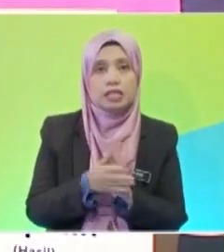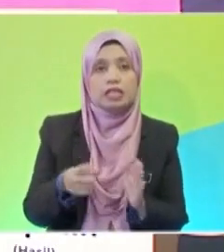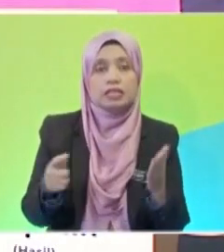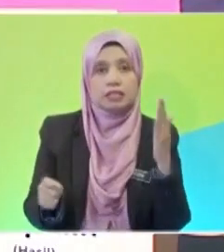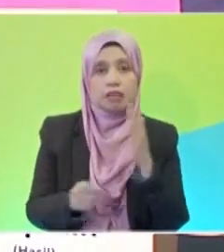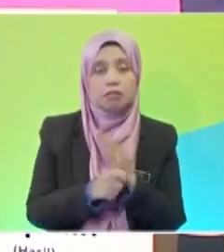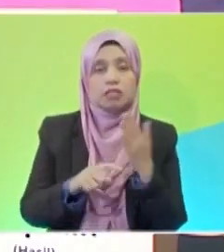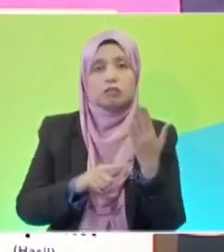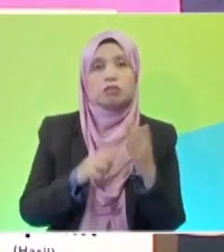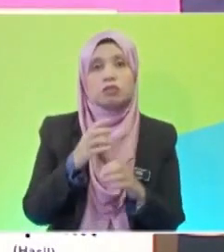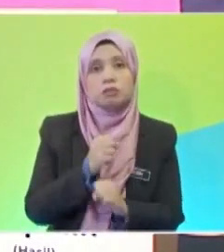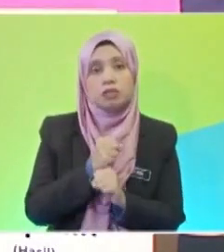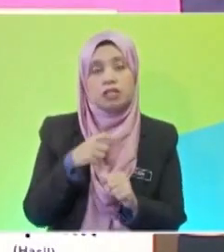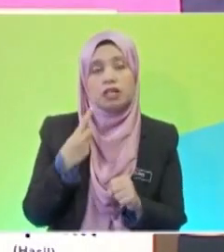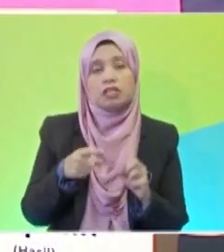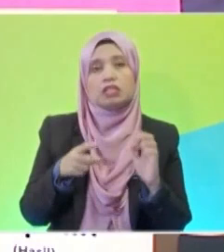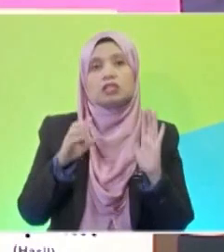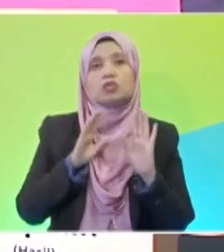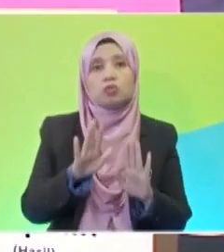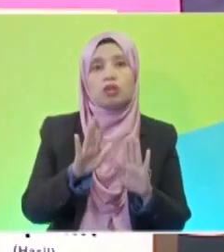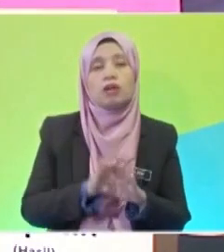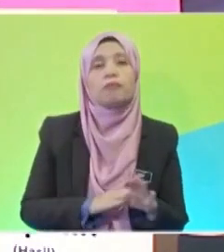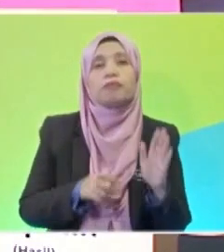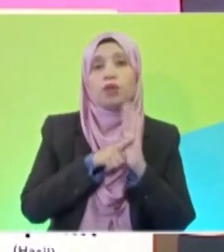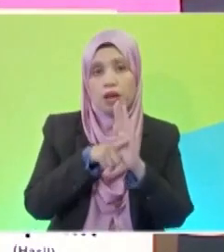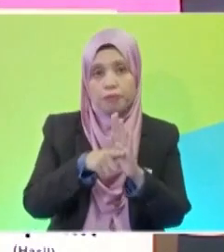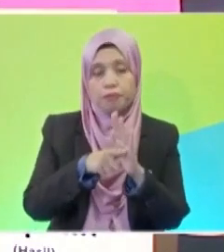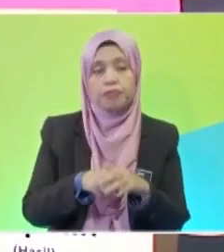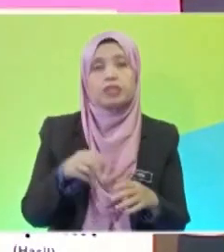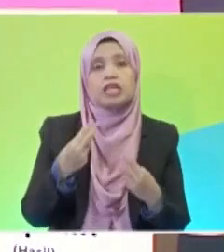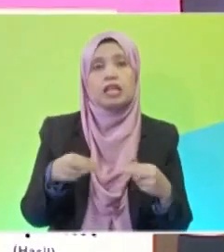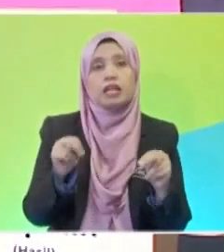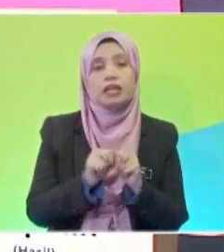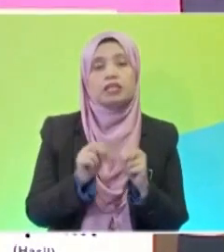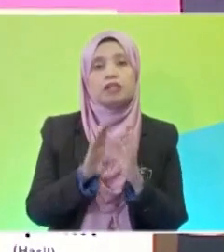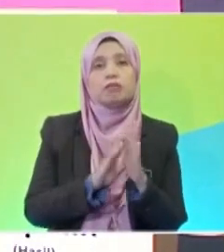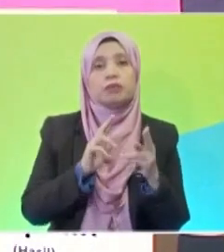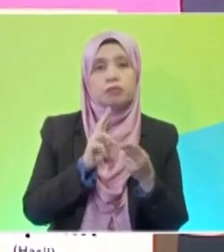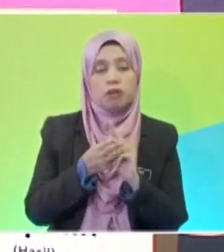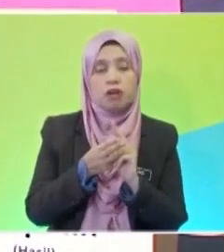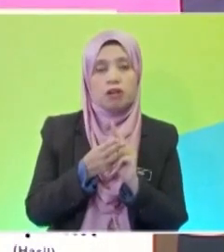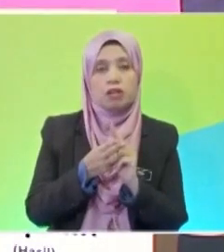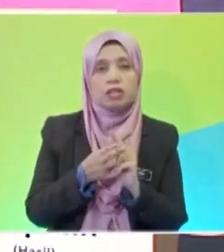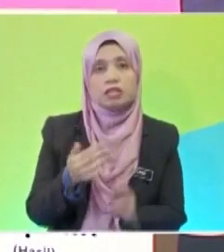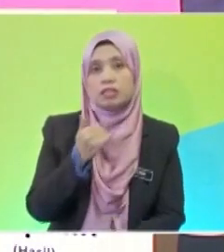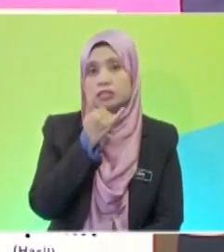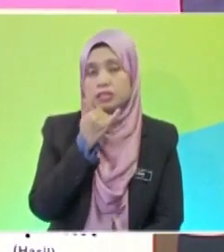kembali, ambilan kita tolak. Nilai dia akan berubahlah. Okey semua? Ini adalah